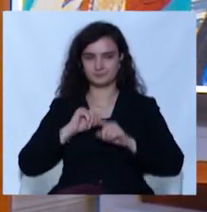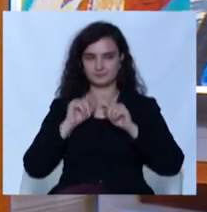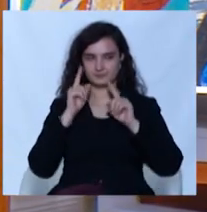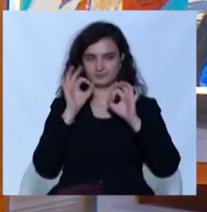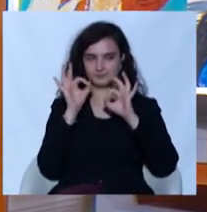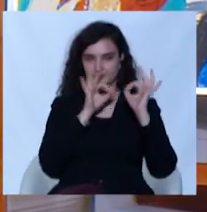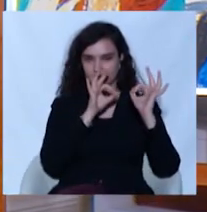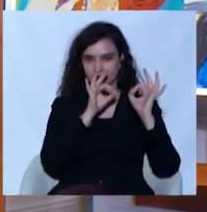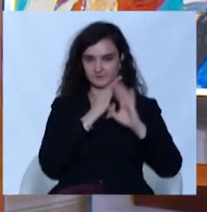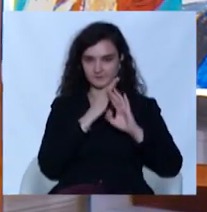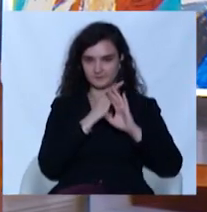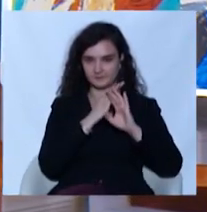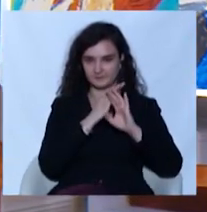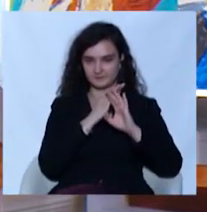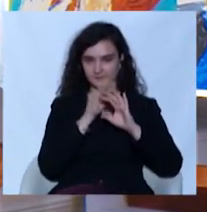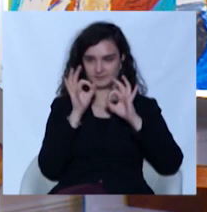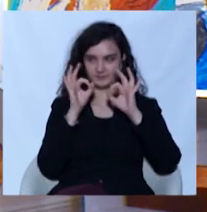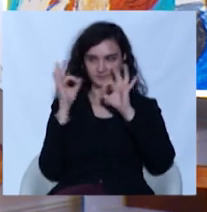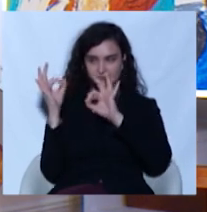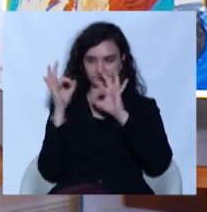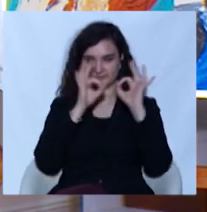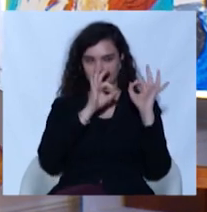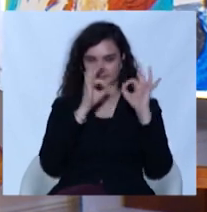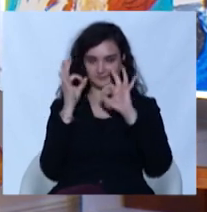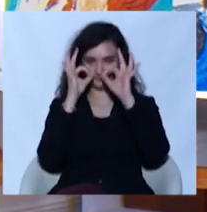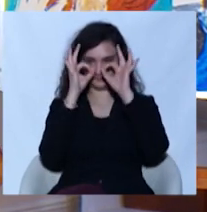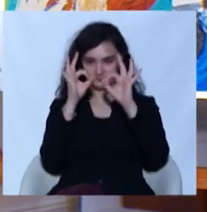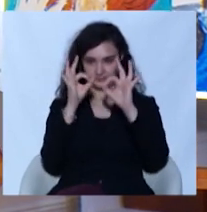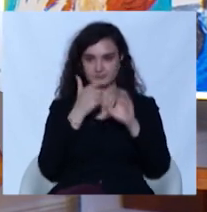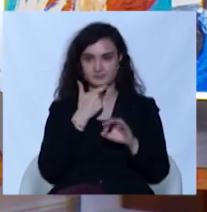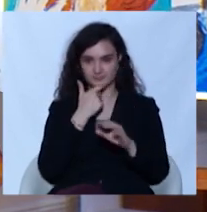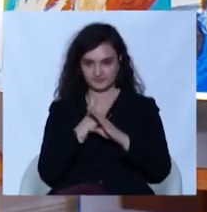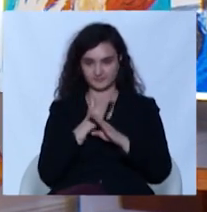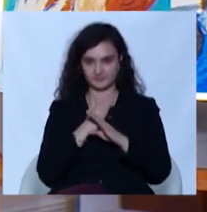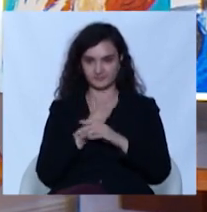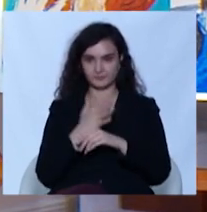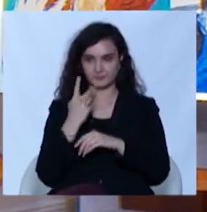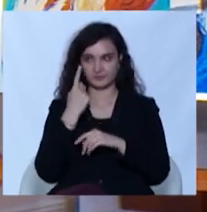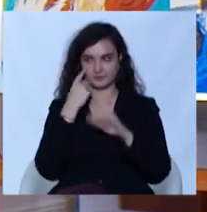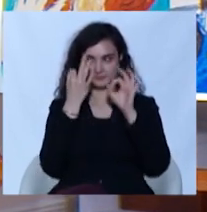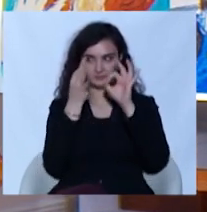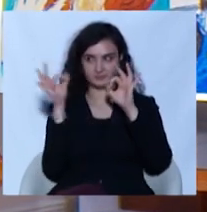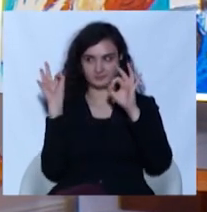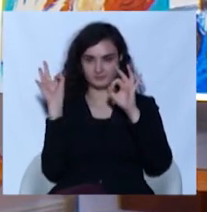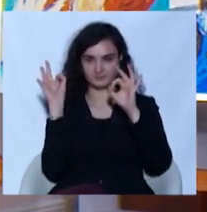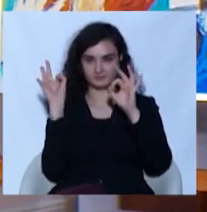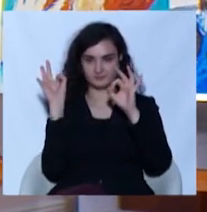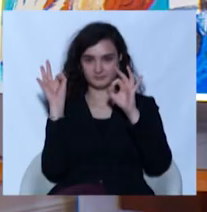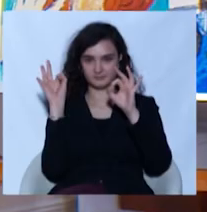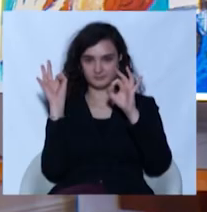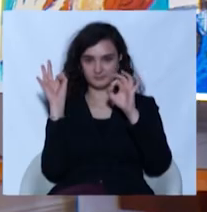ორივე თვალი, მარჯვენას და მარცხენას იყურება აქეთ. თუ ერთი აქეთ იყურება და ერთი აქეთ, ეს